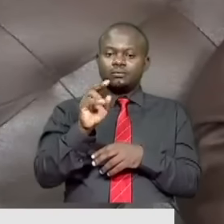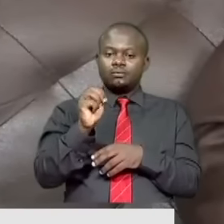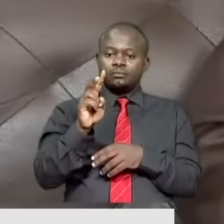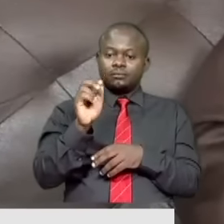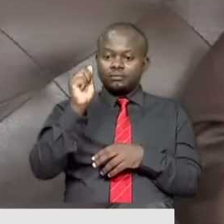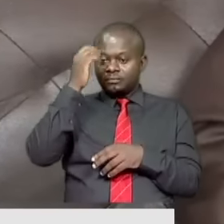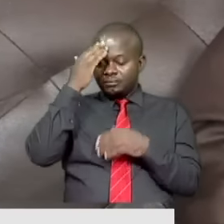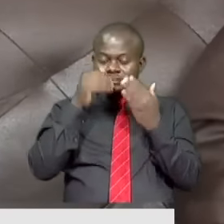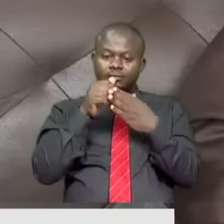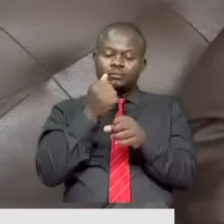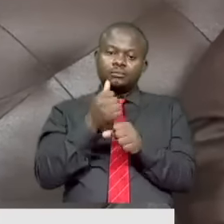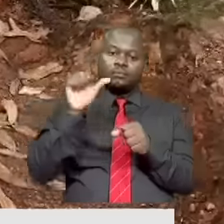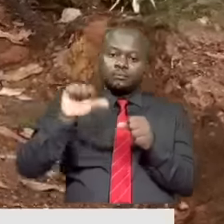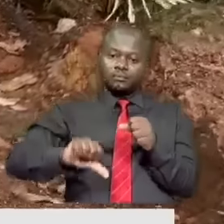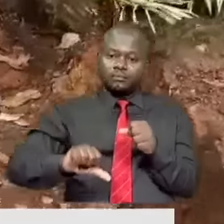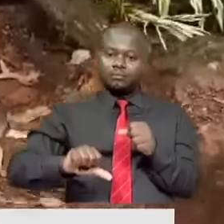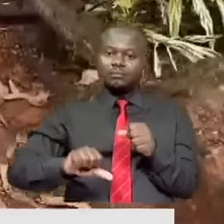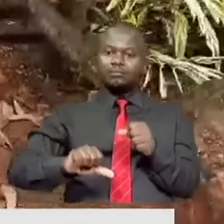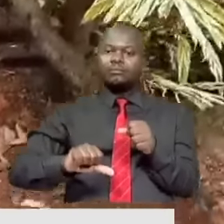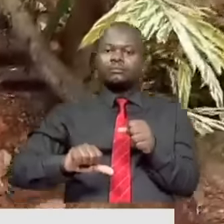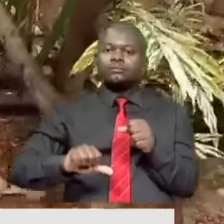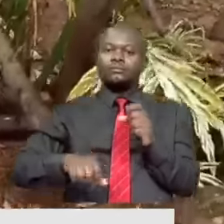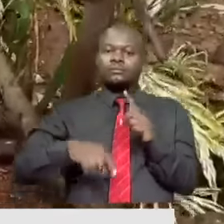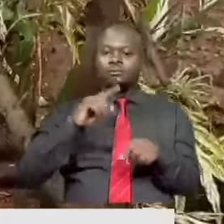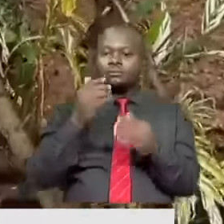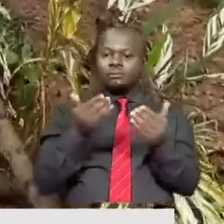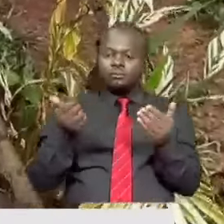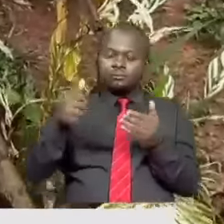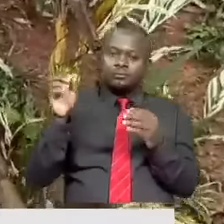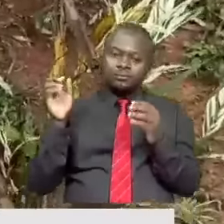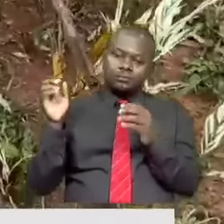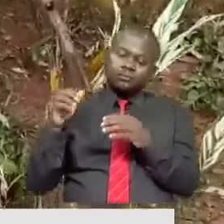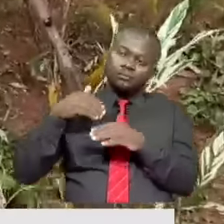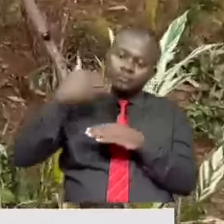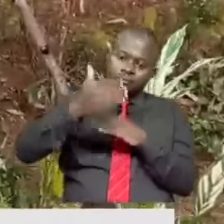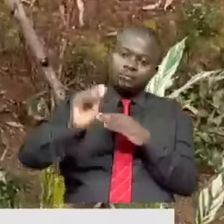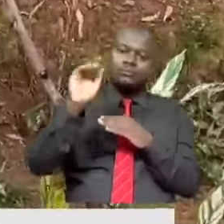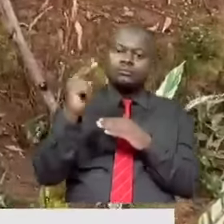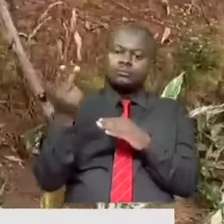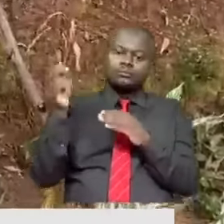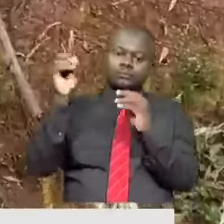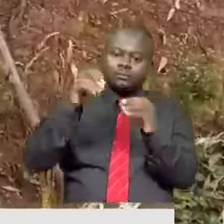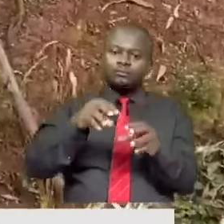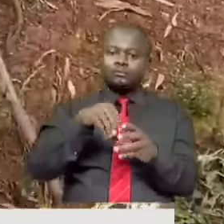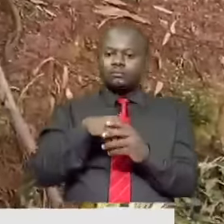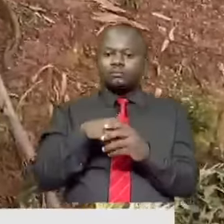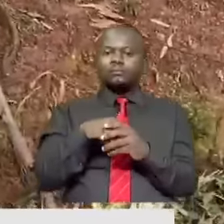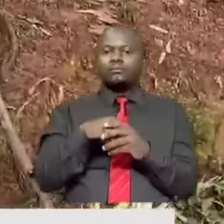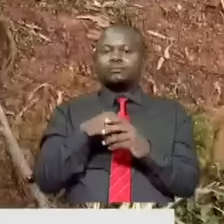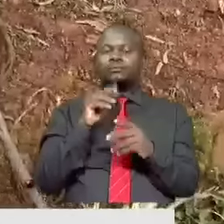interahamwe zagiraga nabi babanza bica umwana bamunagamo bamukurikizaho nabo. Abantu baza